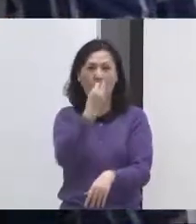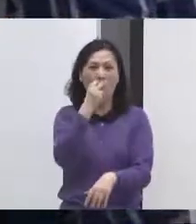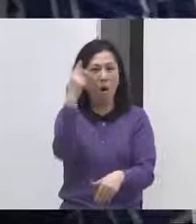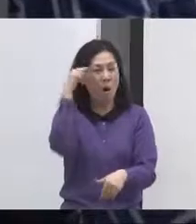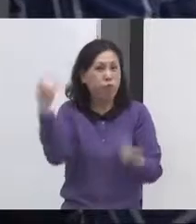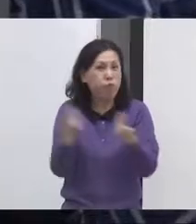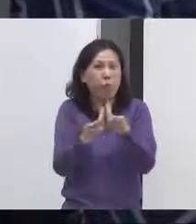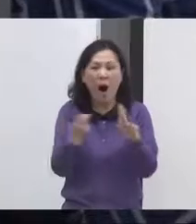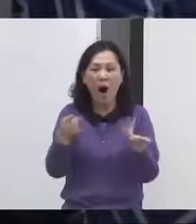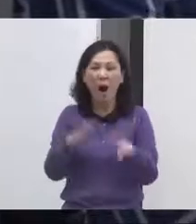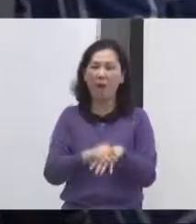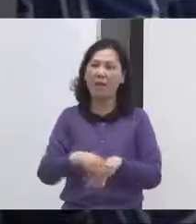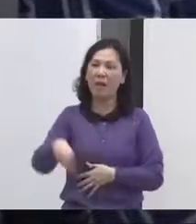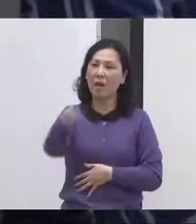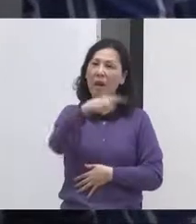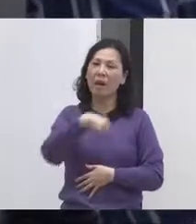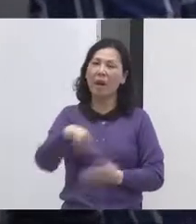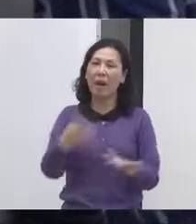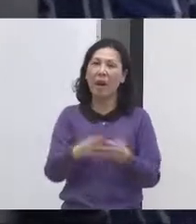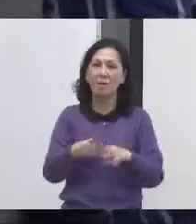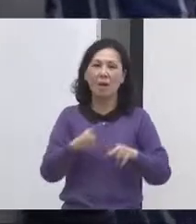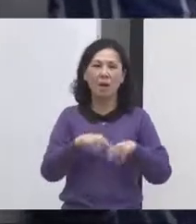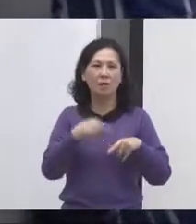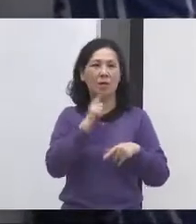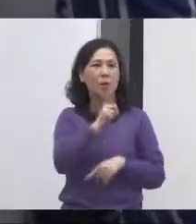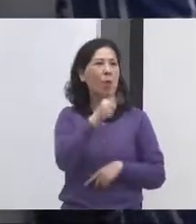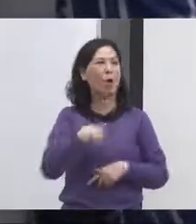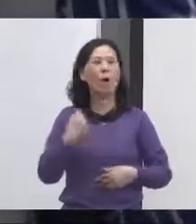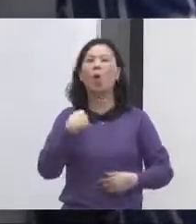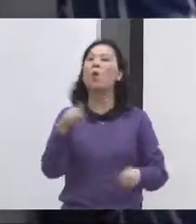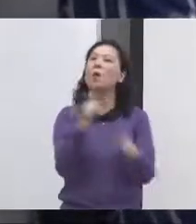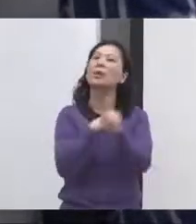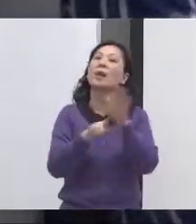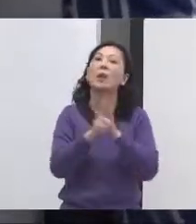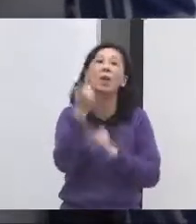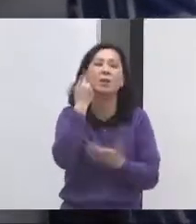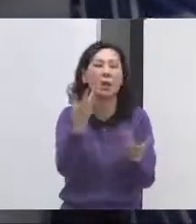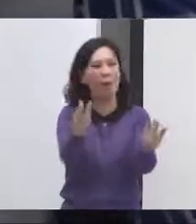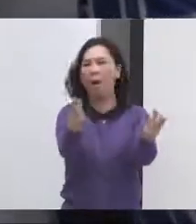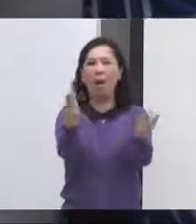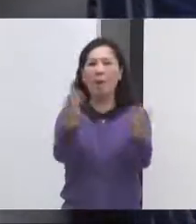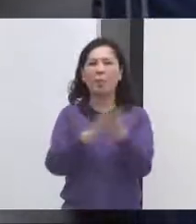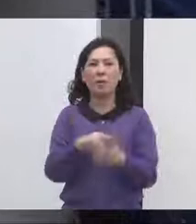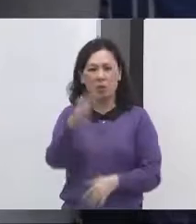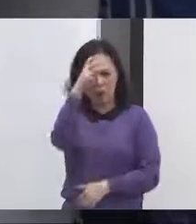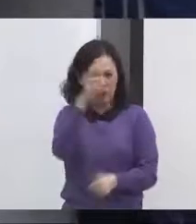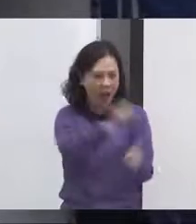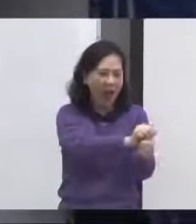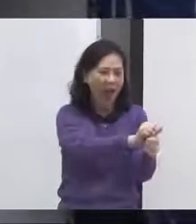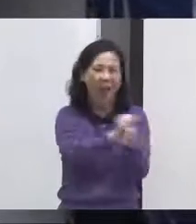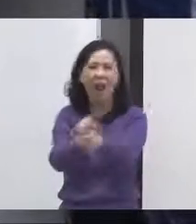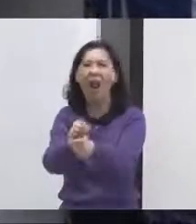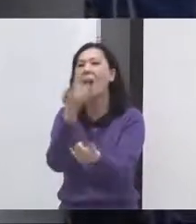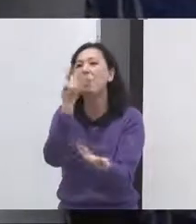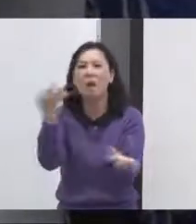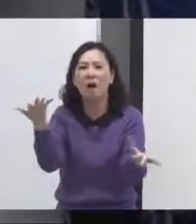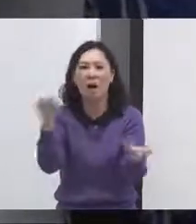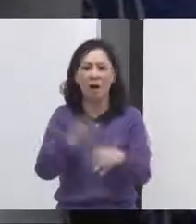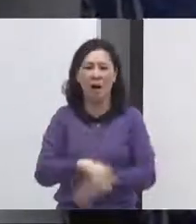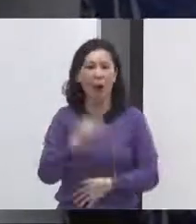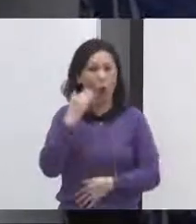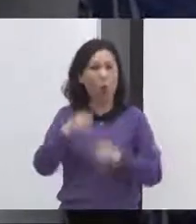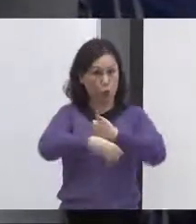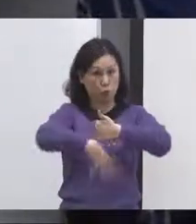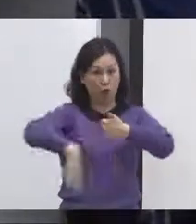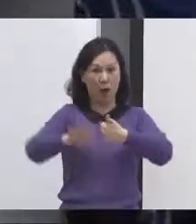织去讲说我是代表哪一个组织，所以警察抓他的时候他抓不到。可是如果他有一个组织有一个的时候，他会不会就